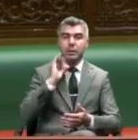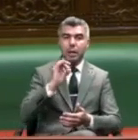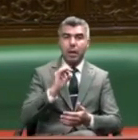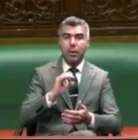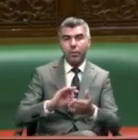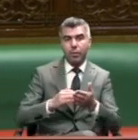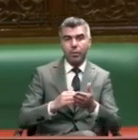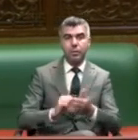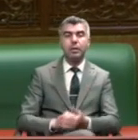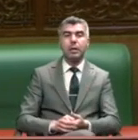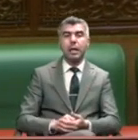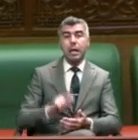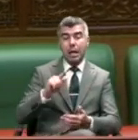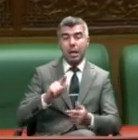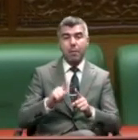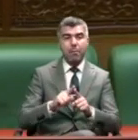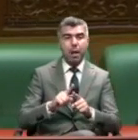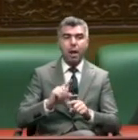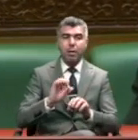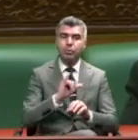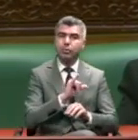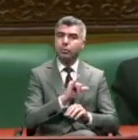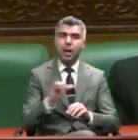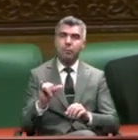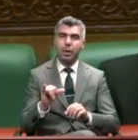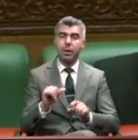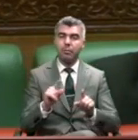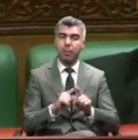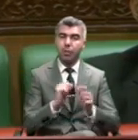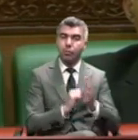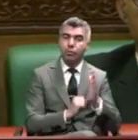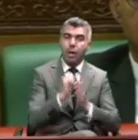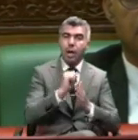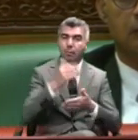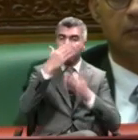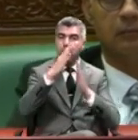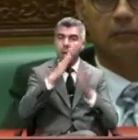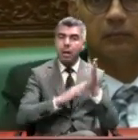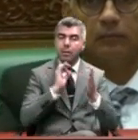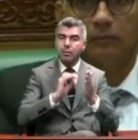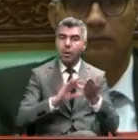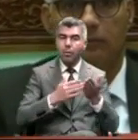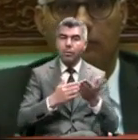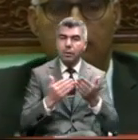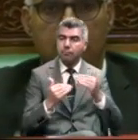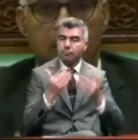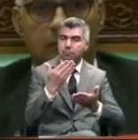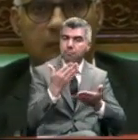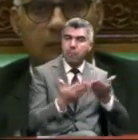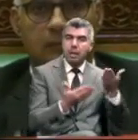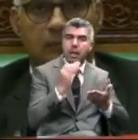يكن ممكنا ان لم تنجح بلادنا في استعاده التوازن